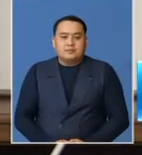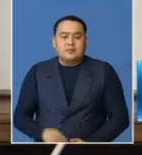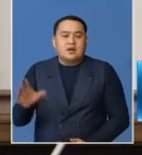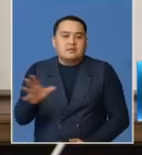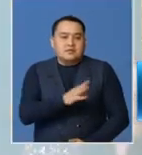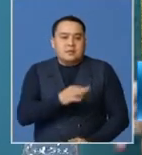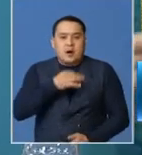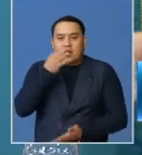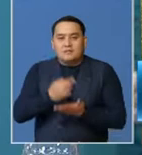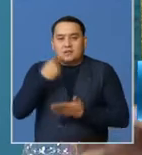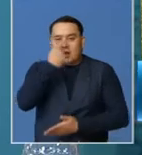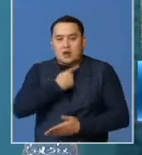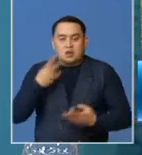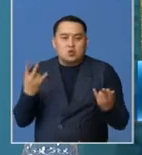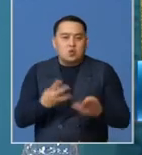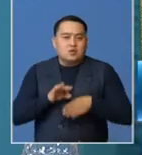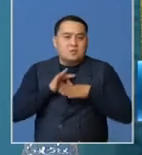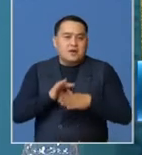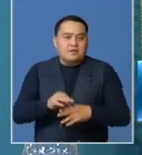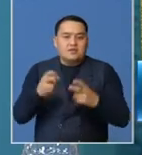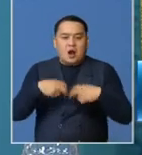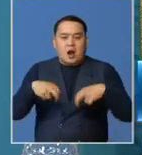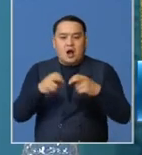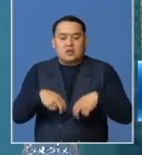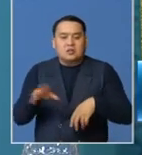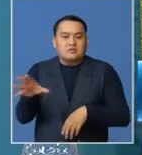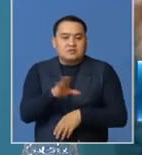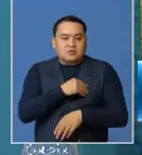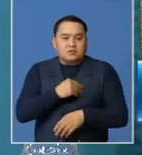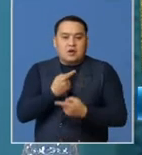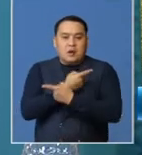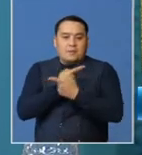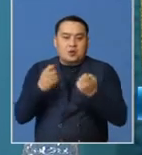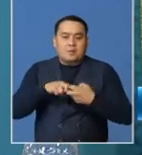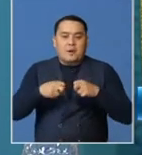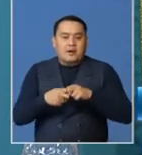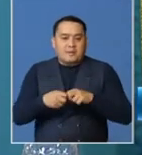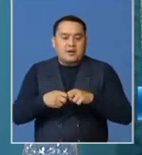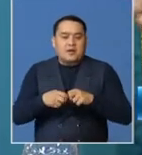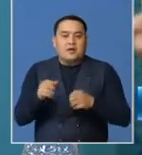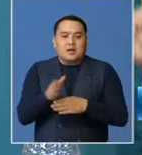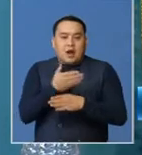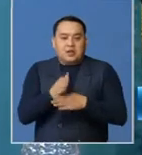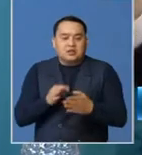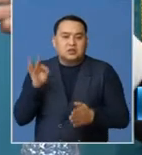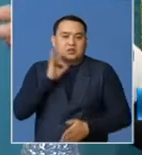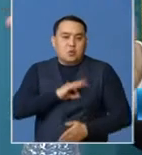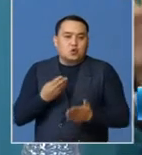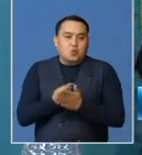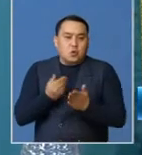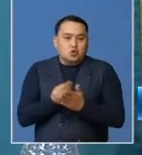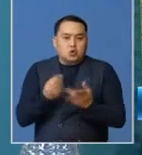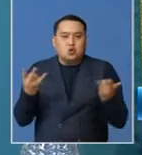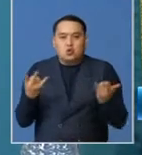Всем ответственным лицам нужно провести полный анализ текущей ситуации и озвученных проблем, чтобы распределить и использовать бюджетные